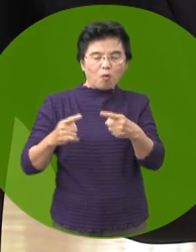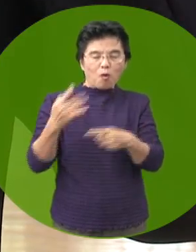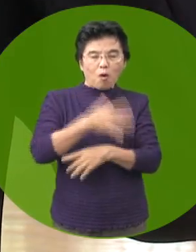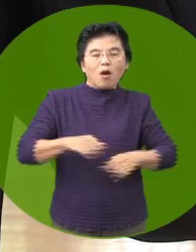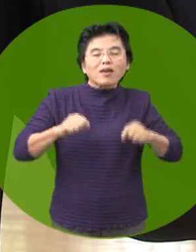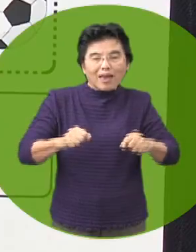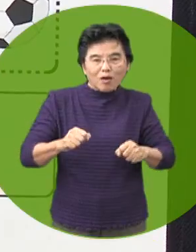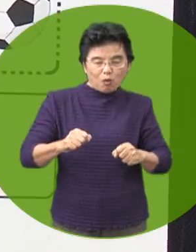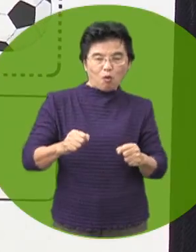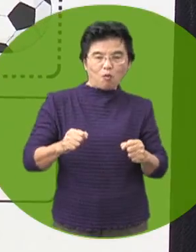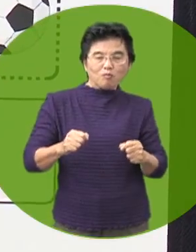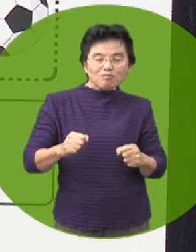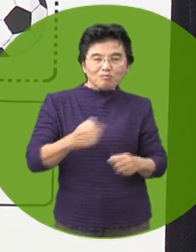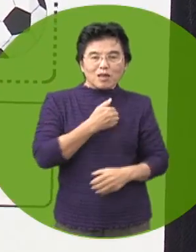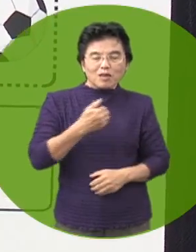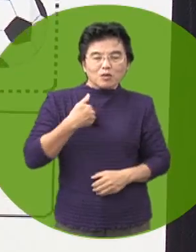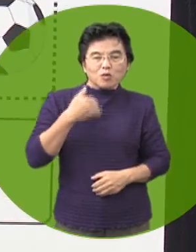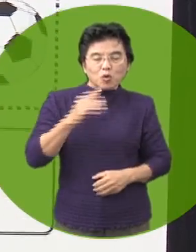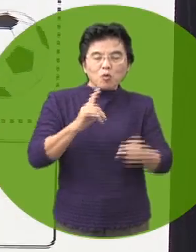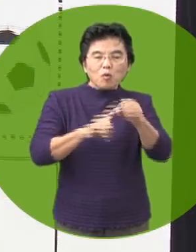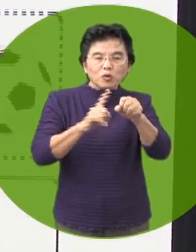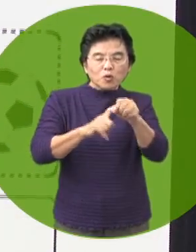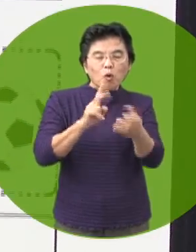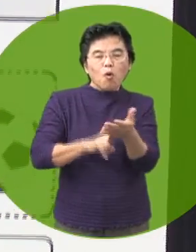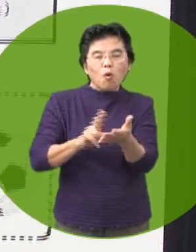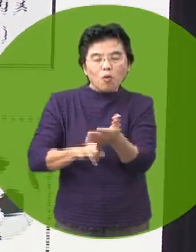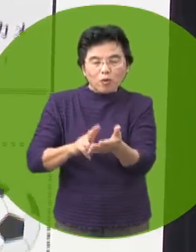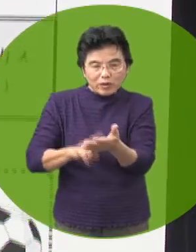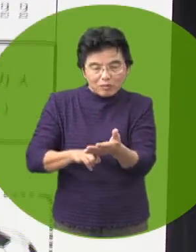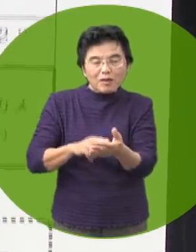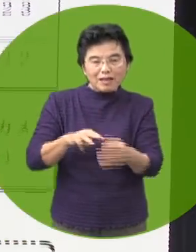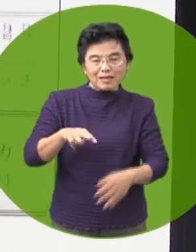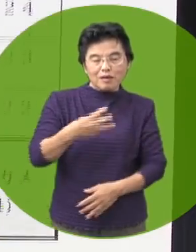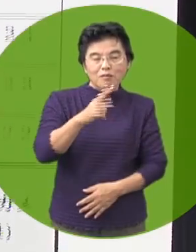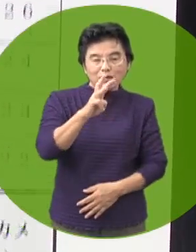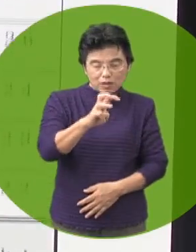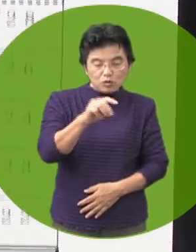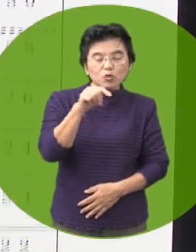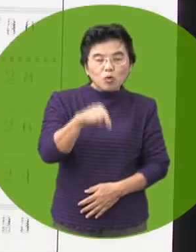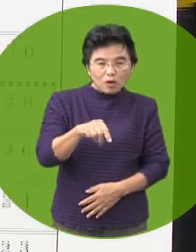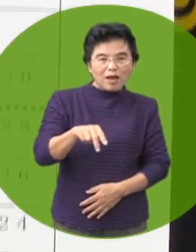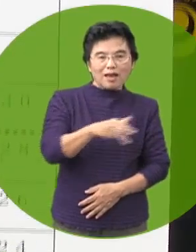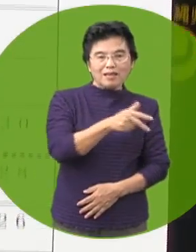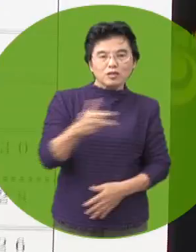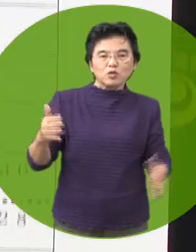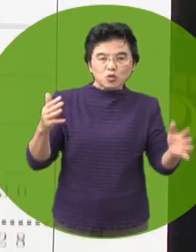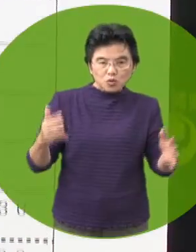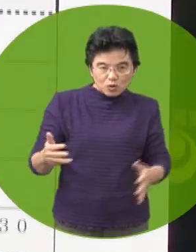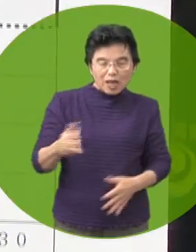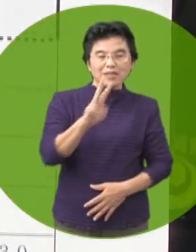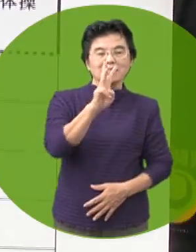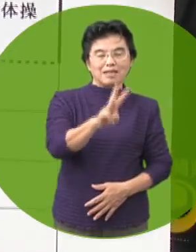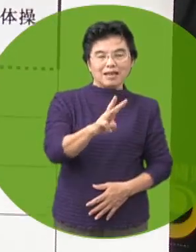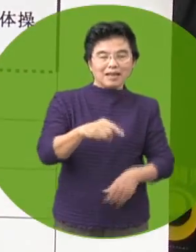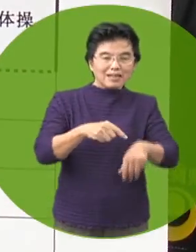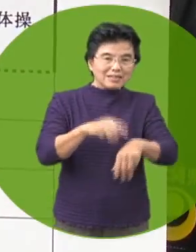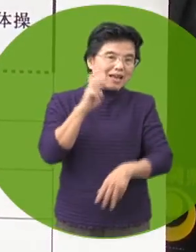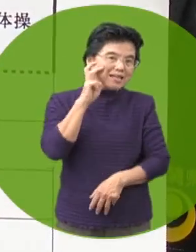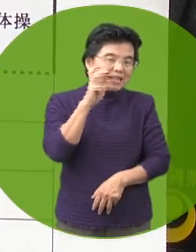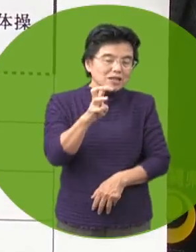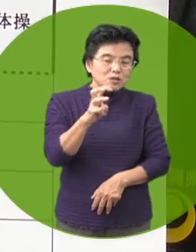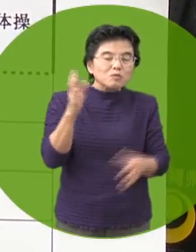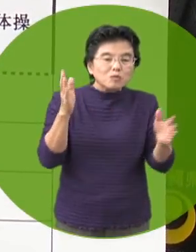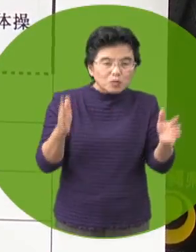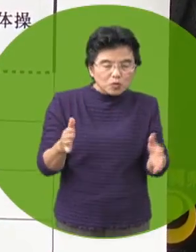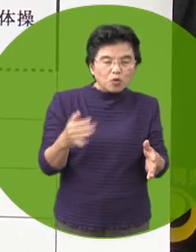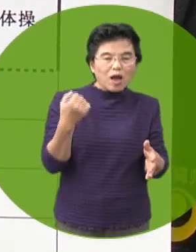アップのためにできることを決めて、330、週3回30分以上を目安に、冬休み期間中